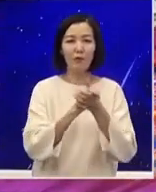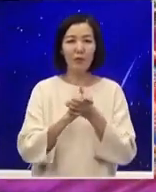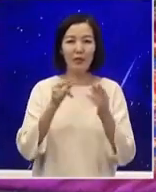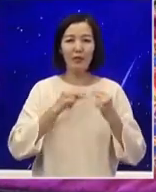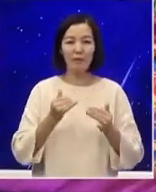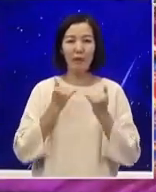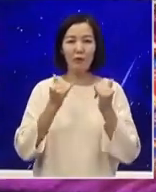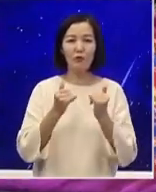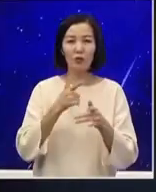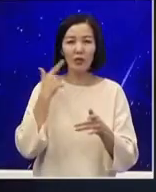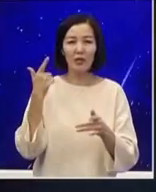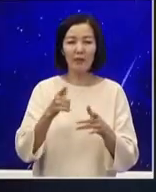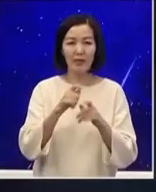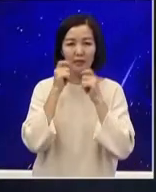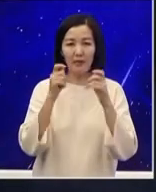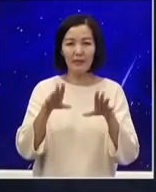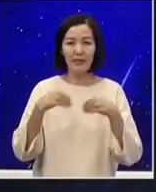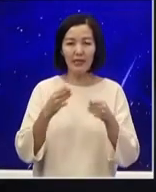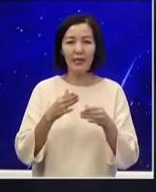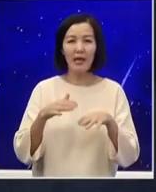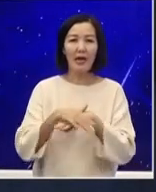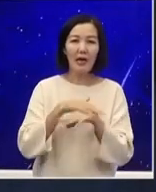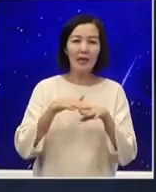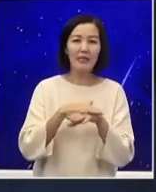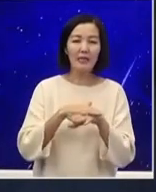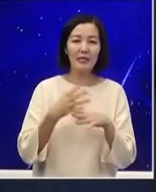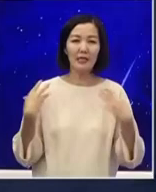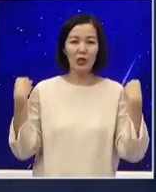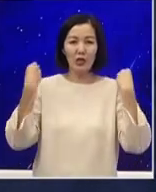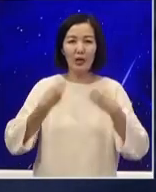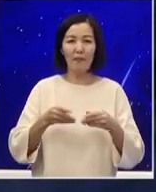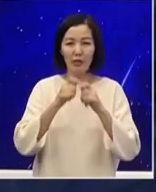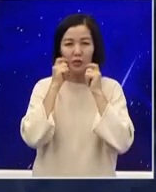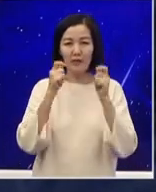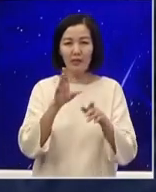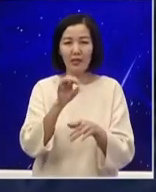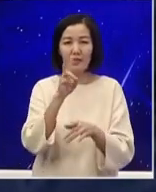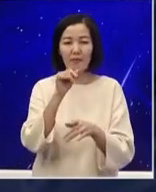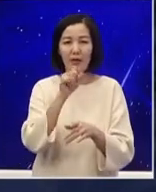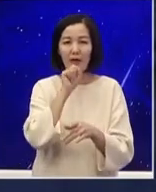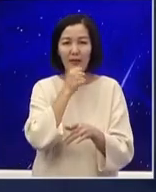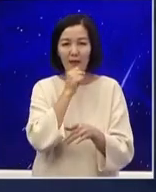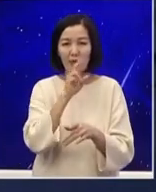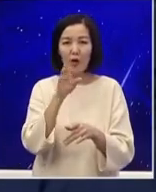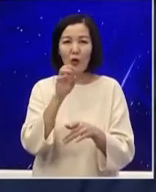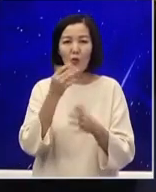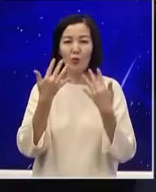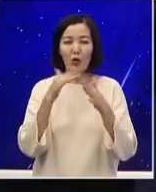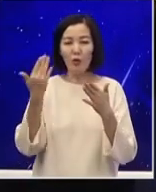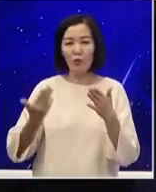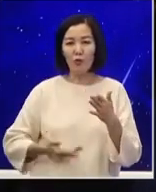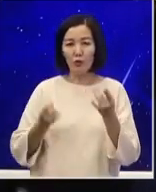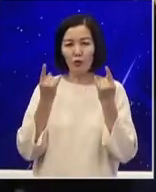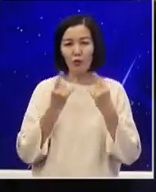еңбек үшін құрмет грамотасын табыстады. Жерлестері атынан арқасына шапан жапты. Сенбек Қожахметов Қоңырөлең ауылының